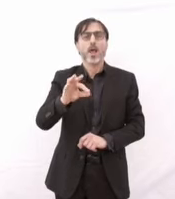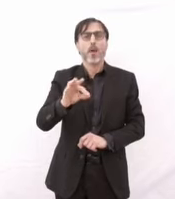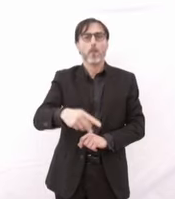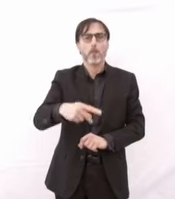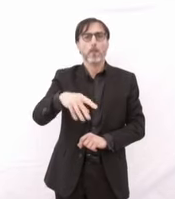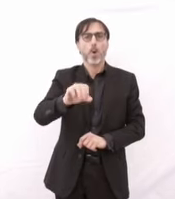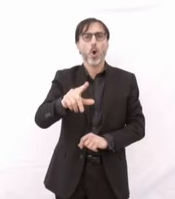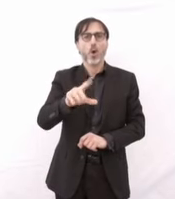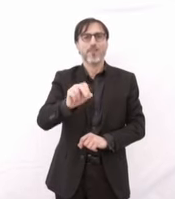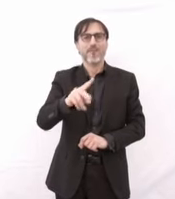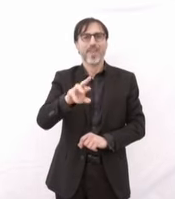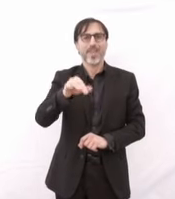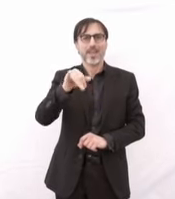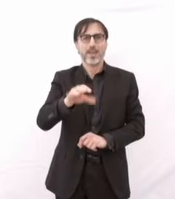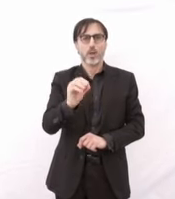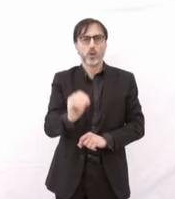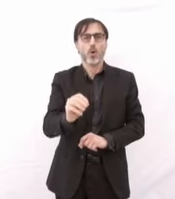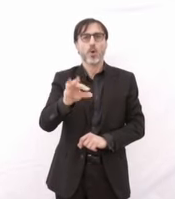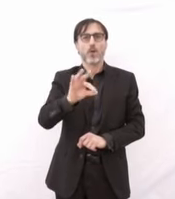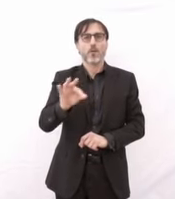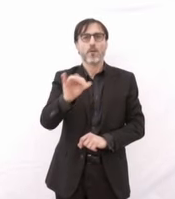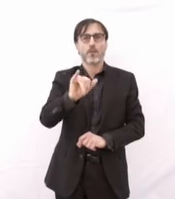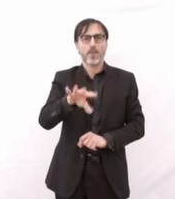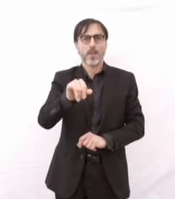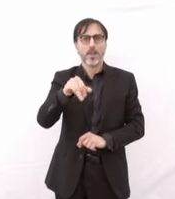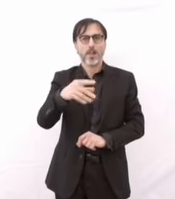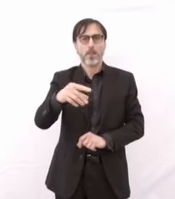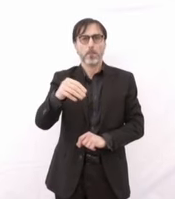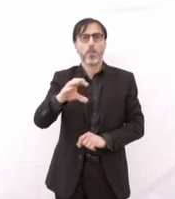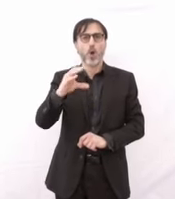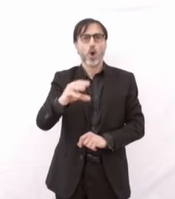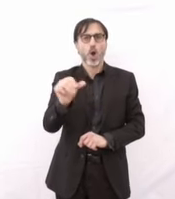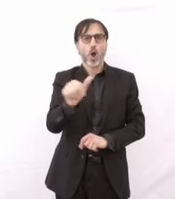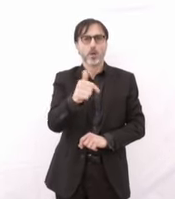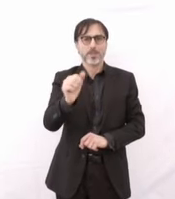Giuseppe Russo. Filippo Costa. Attilio